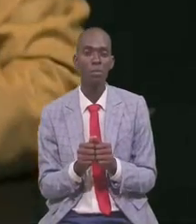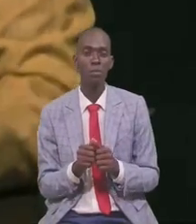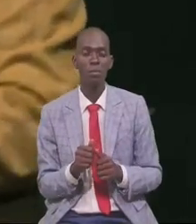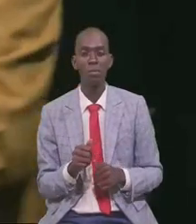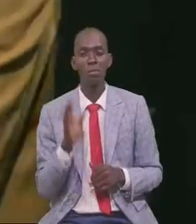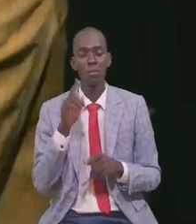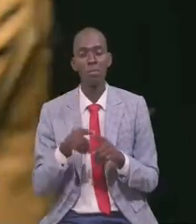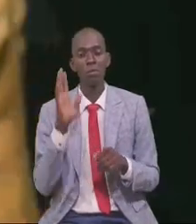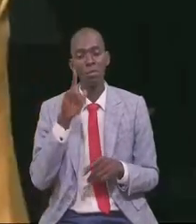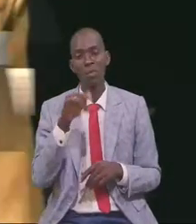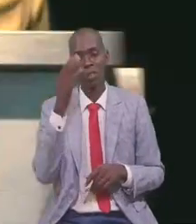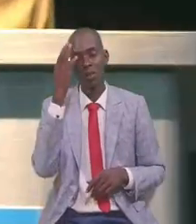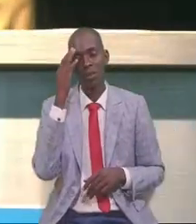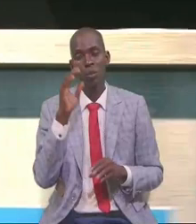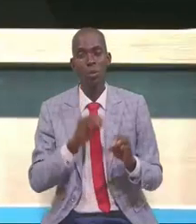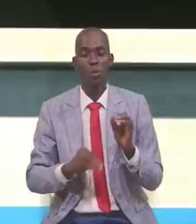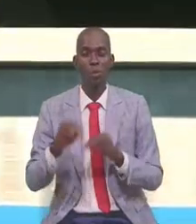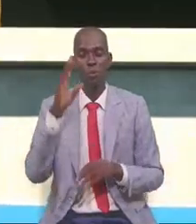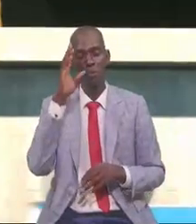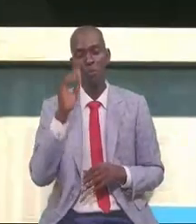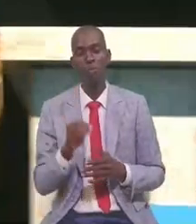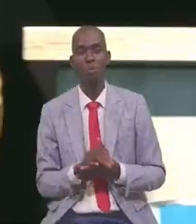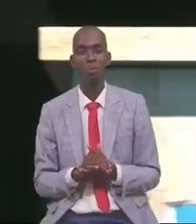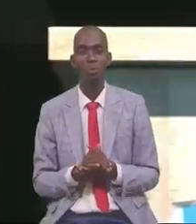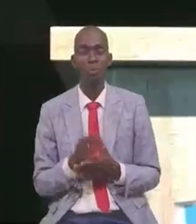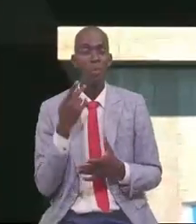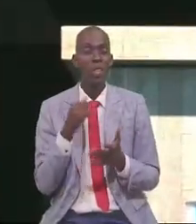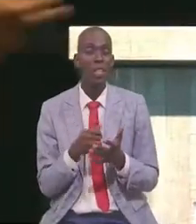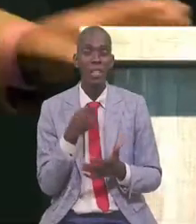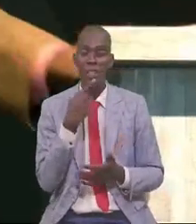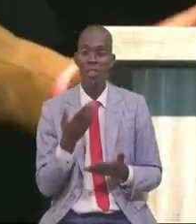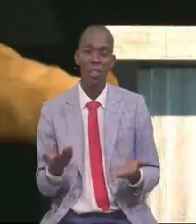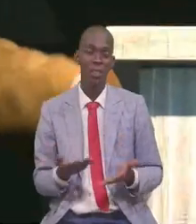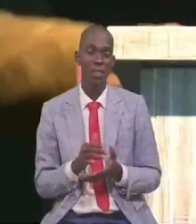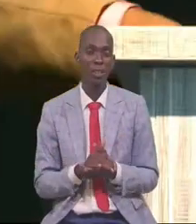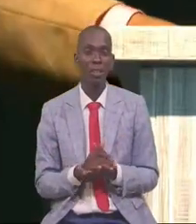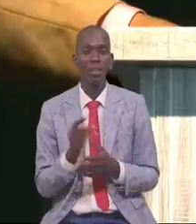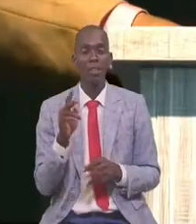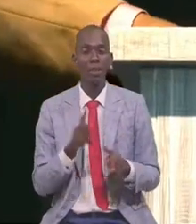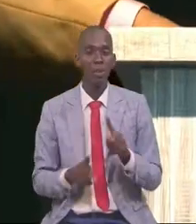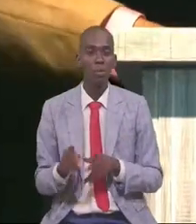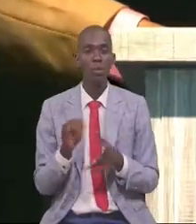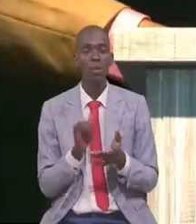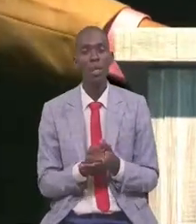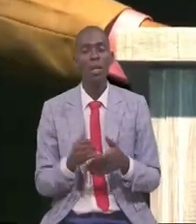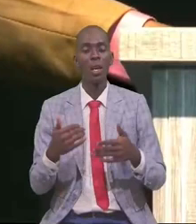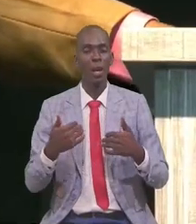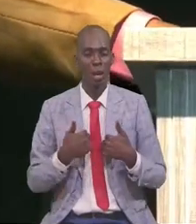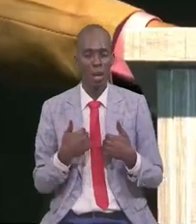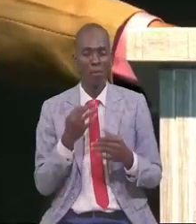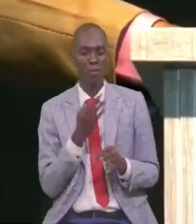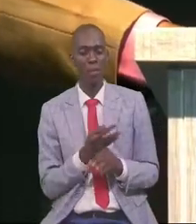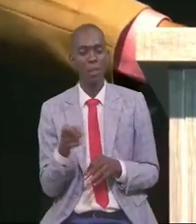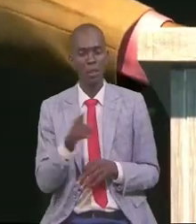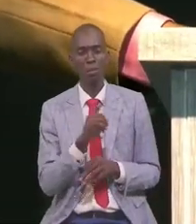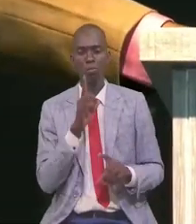voyez, l'apôtre inspiré, il dit, ceux qui ont la foi, ils disent qu'ils ont la foi